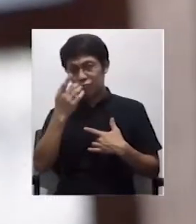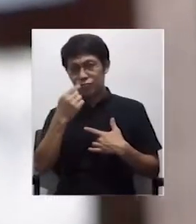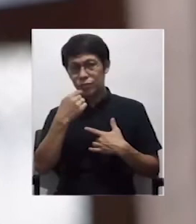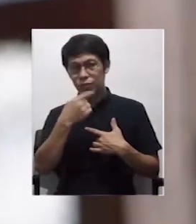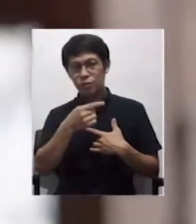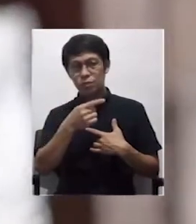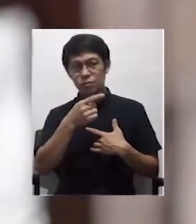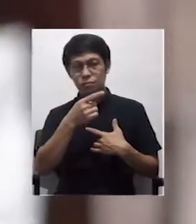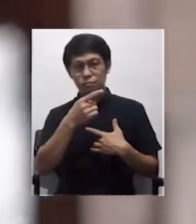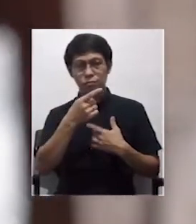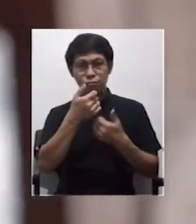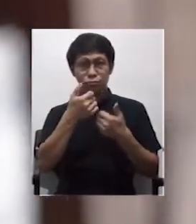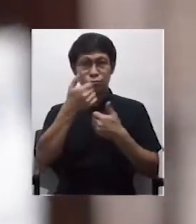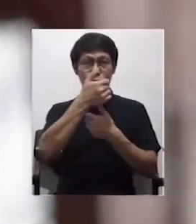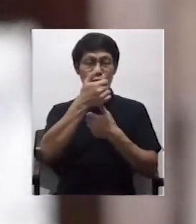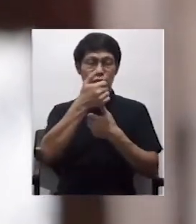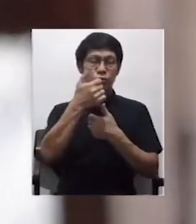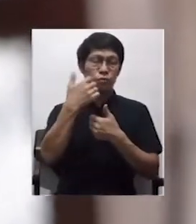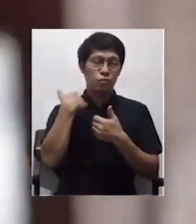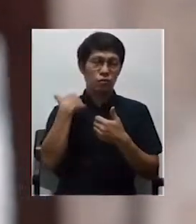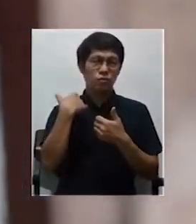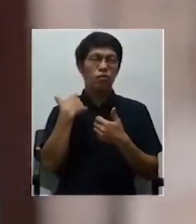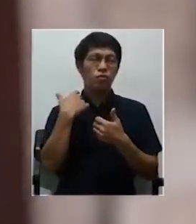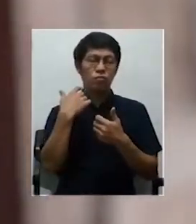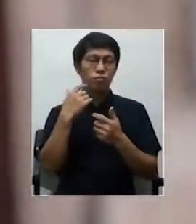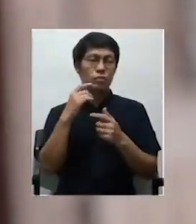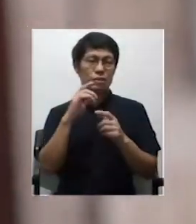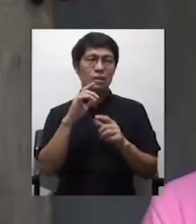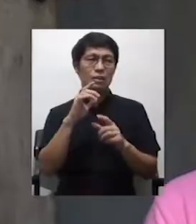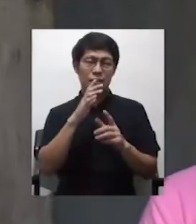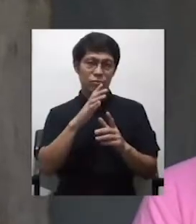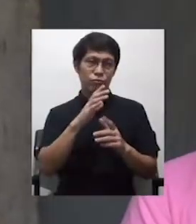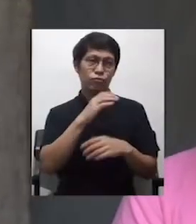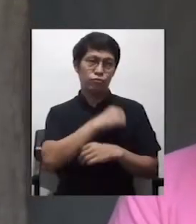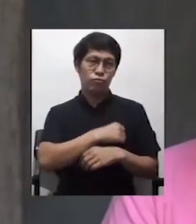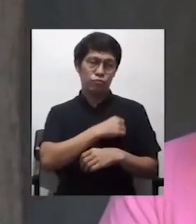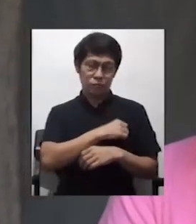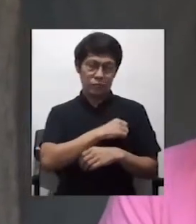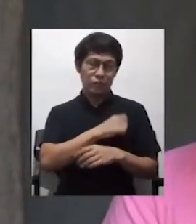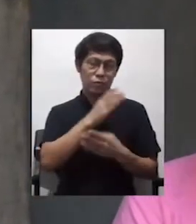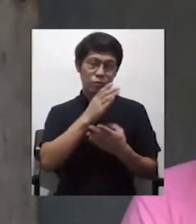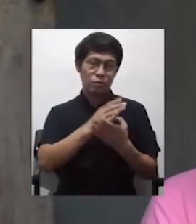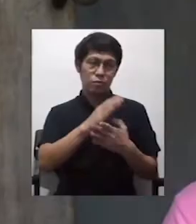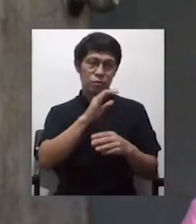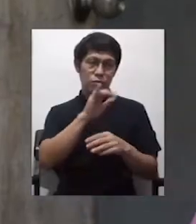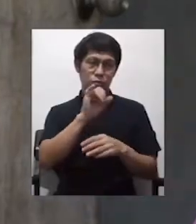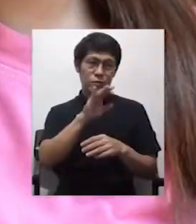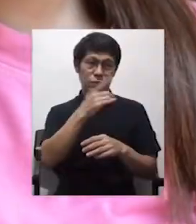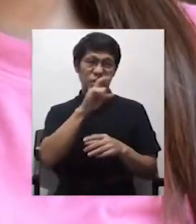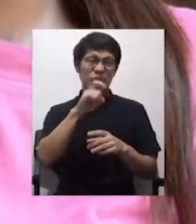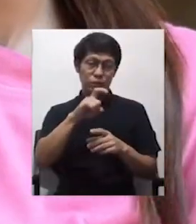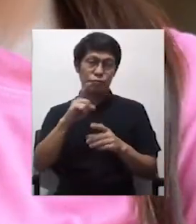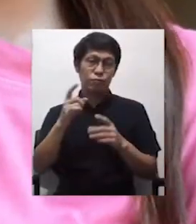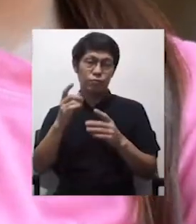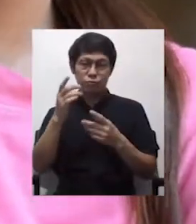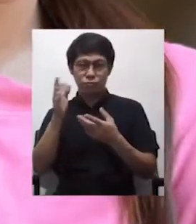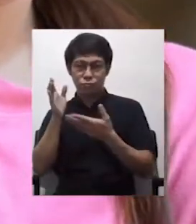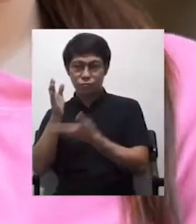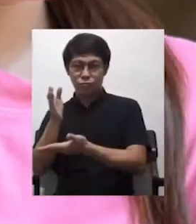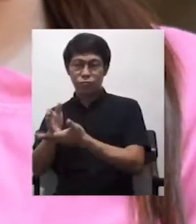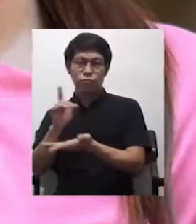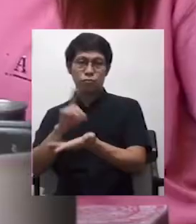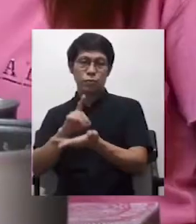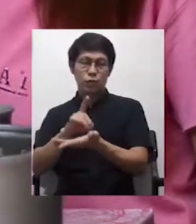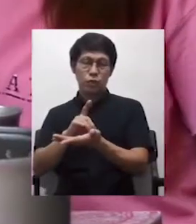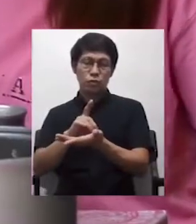po si J.R. Bermundo, 31 years old. Boyfriend po ako ni Jocelyn San Juan. Bali po, nag-ano po